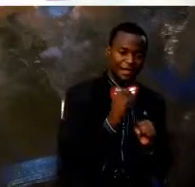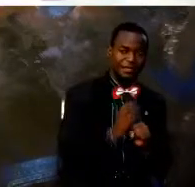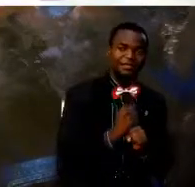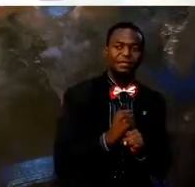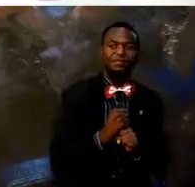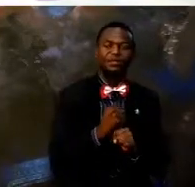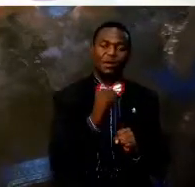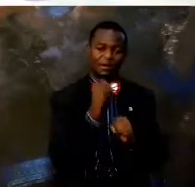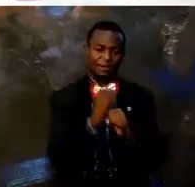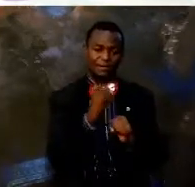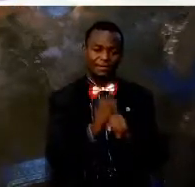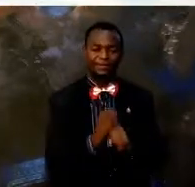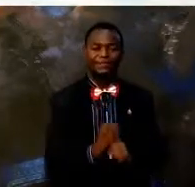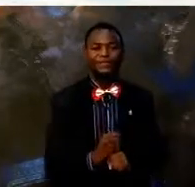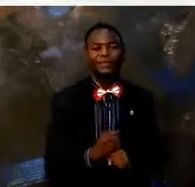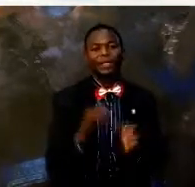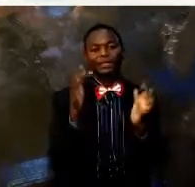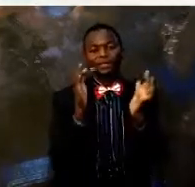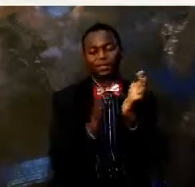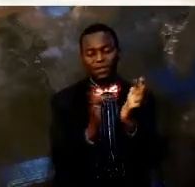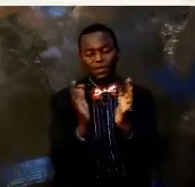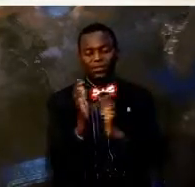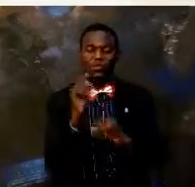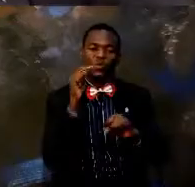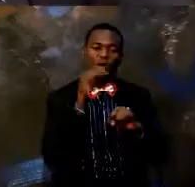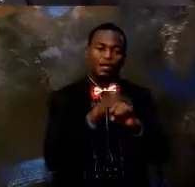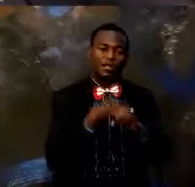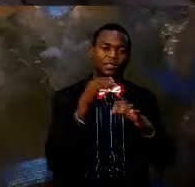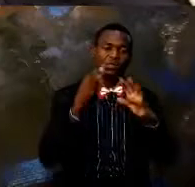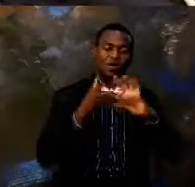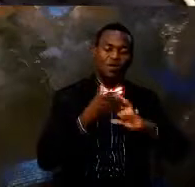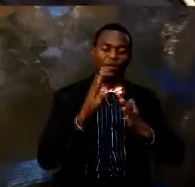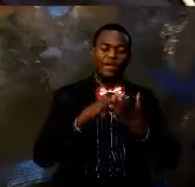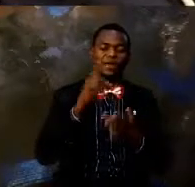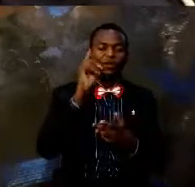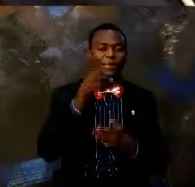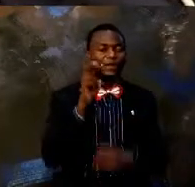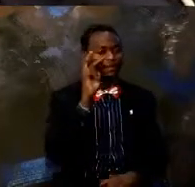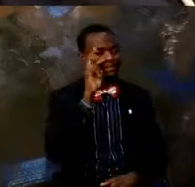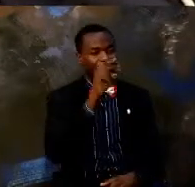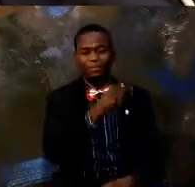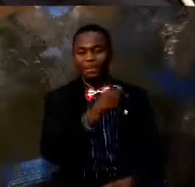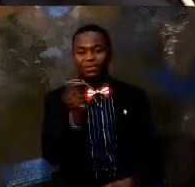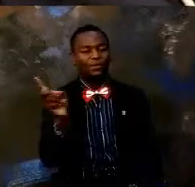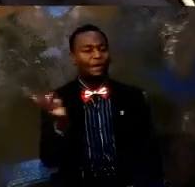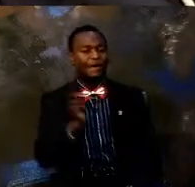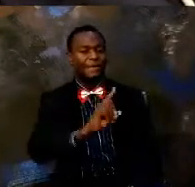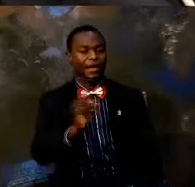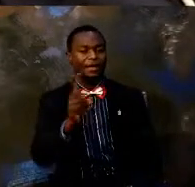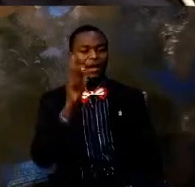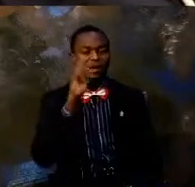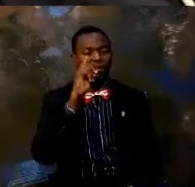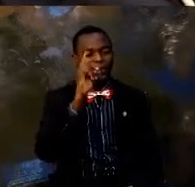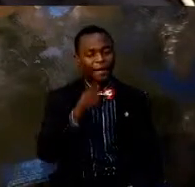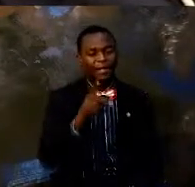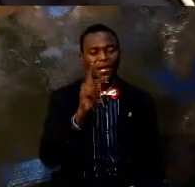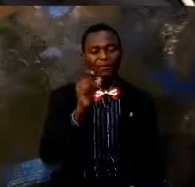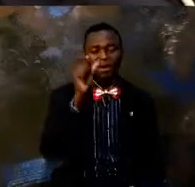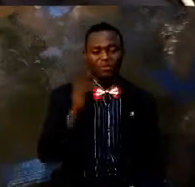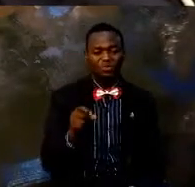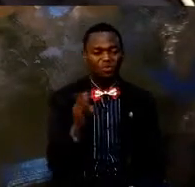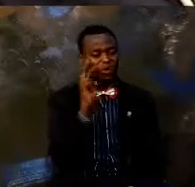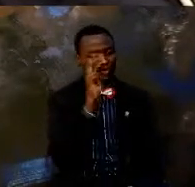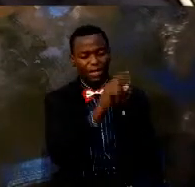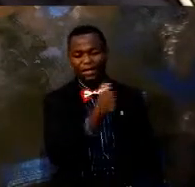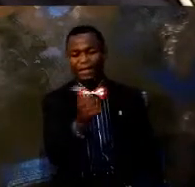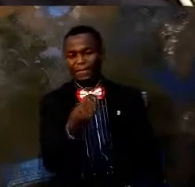Wa kazi. Yesu wakati wa umbaji hakuwa pale kama mtazamaji. Hakuwa pale kama mtu wa kuangalia.